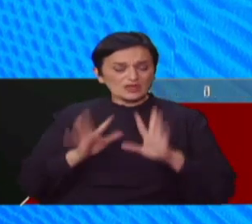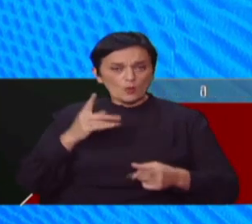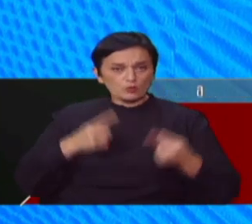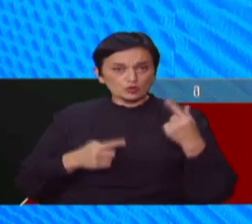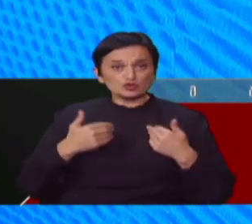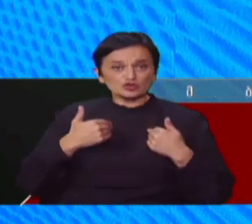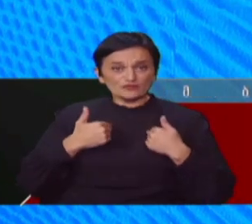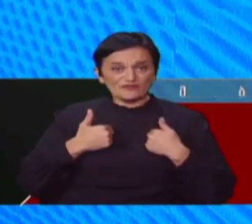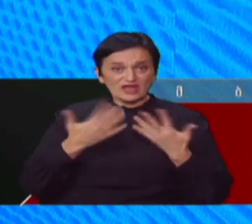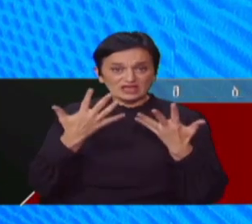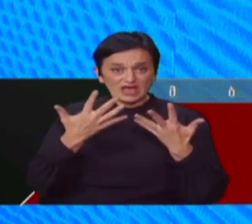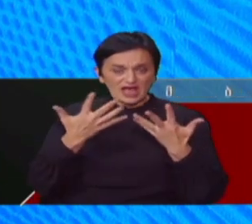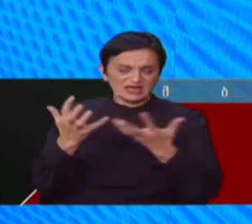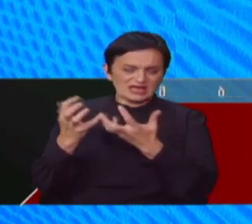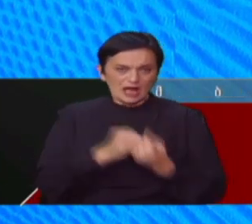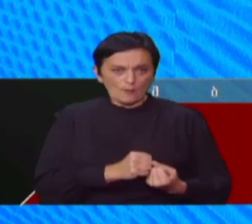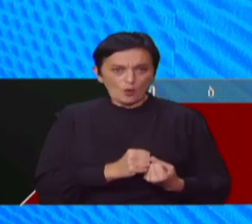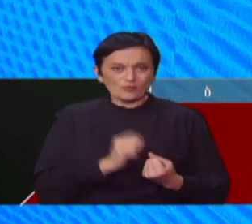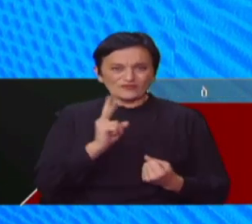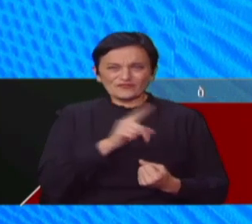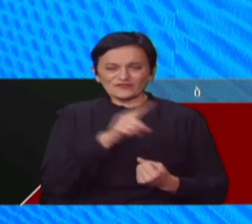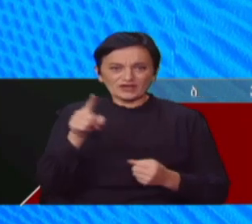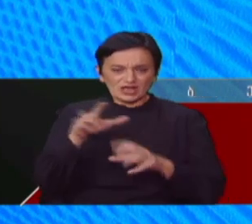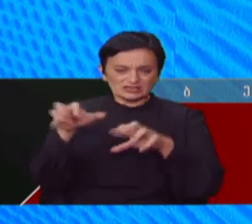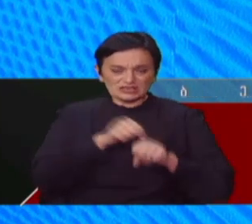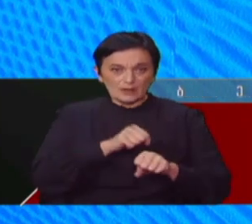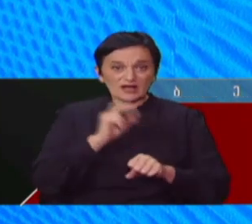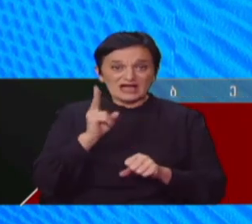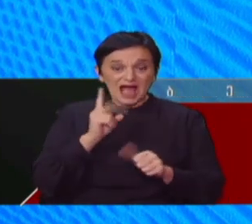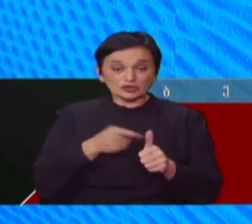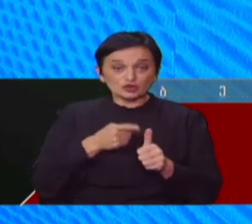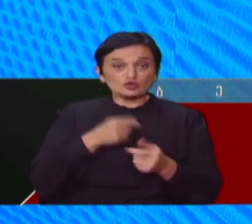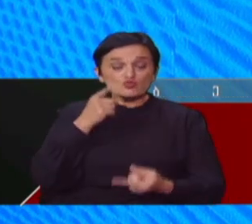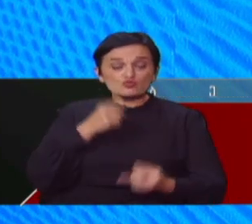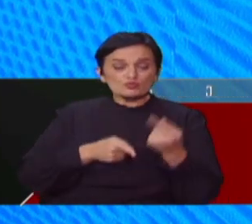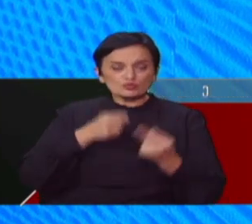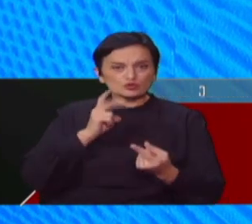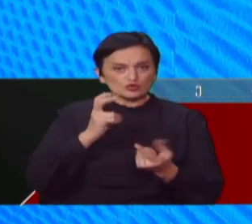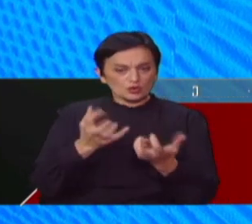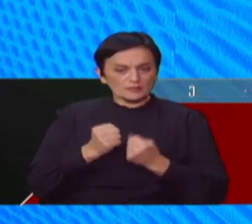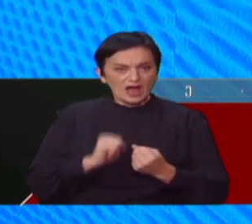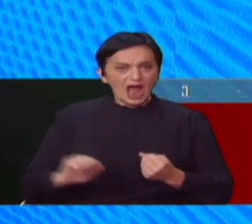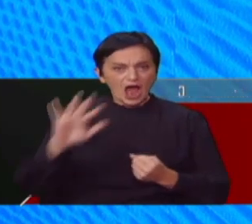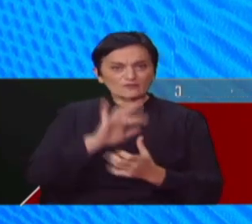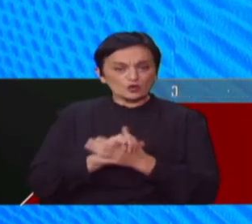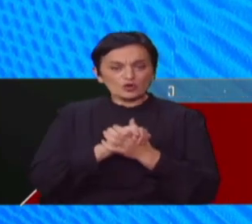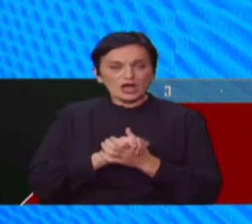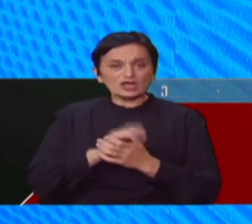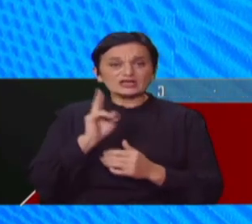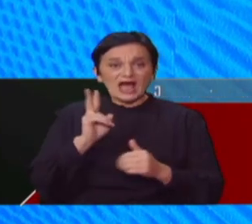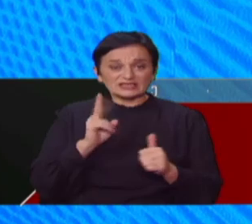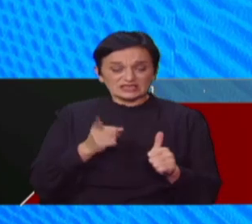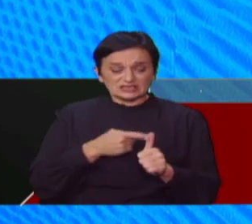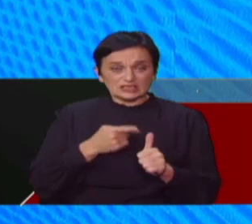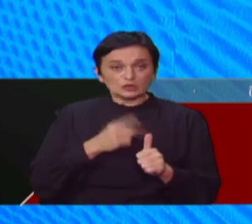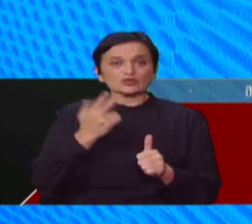ჩვენ ხელიდან გამოგვლიჯეთ ვიღაც ვიღაცებს კანდიდატის სტატუსი. ბრძოლით მოვიპოვეთ ჩვენ ევროკავშირის, ევროპის კანდიდატის სტატუსი და რა